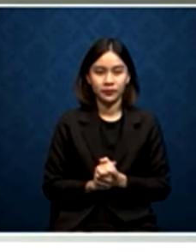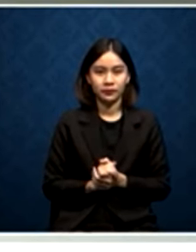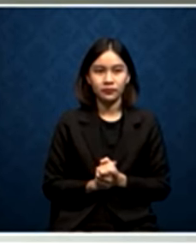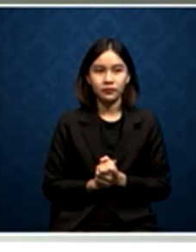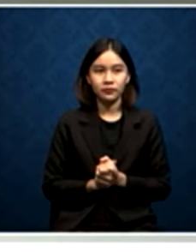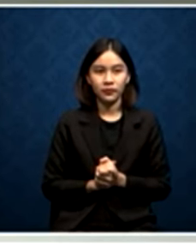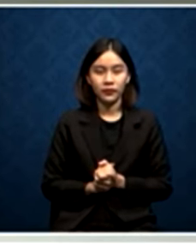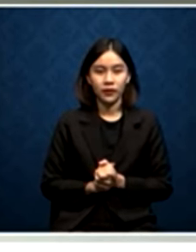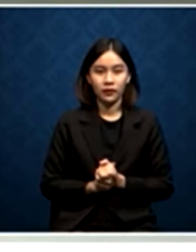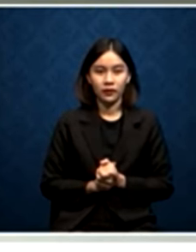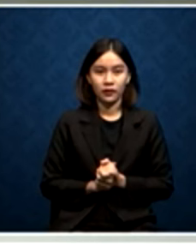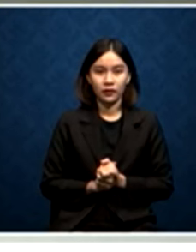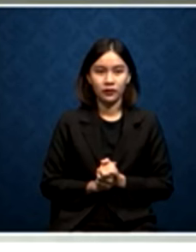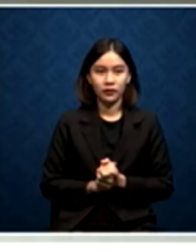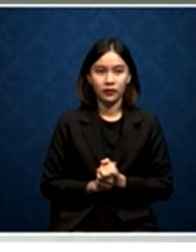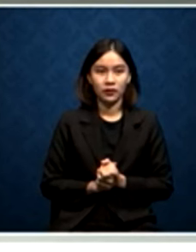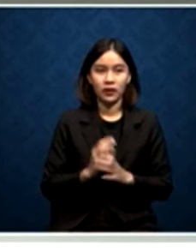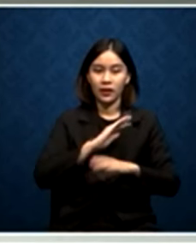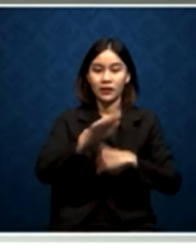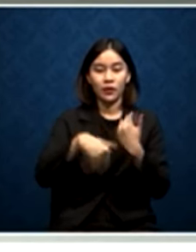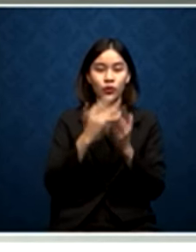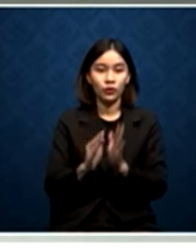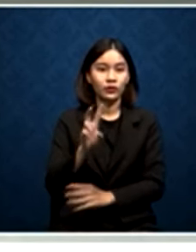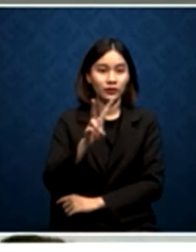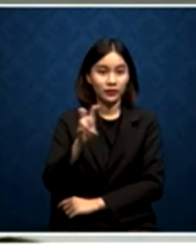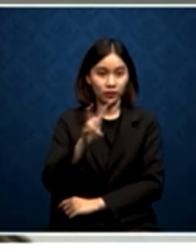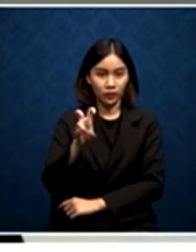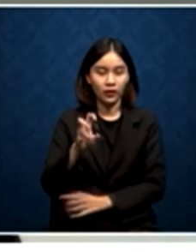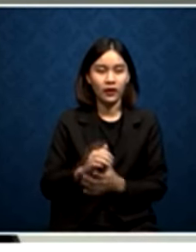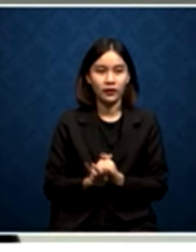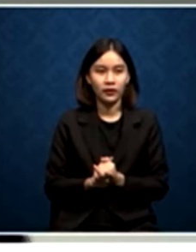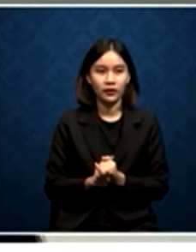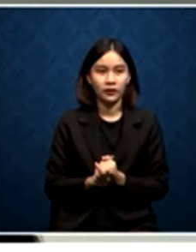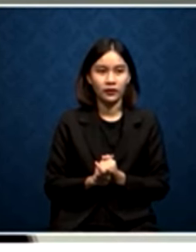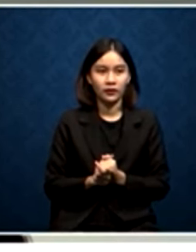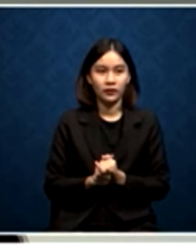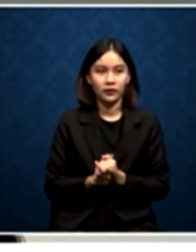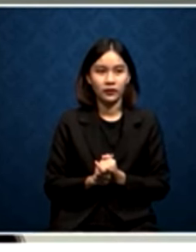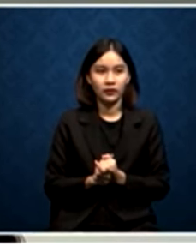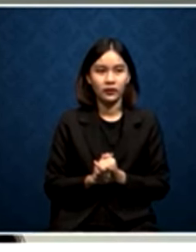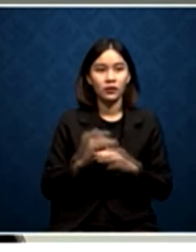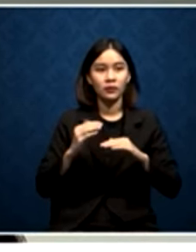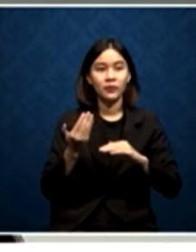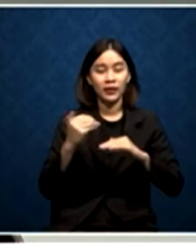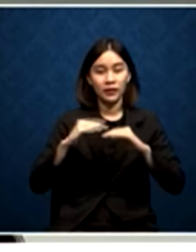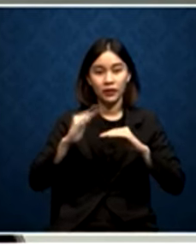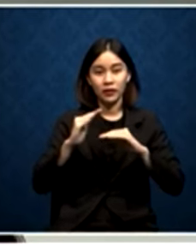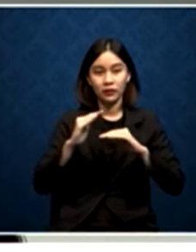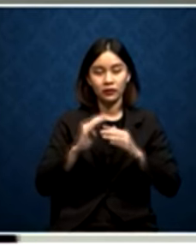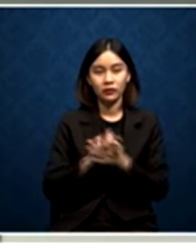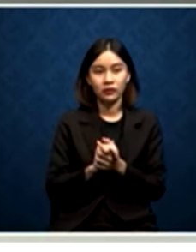ซึ่งมีทั้งหมด200คนนะครับแล้วก็เกินไป100